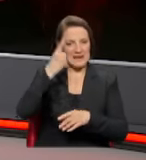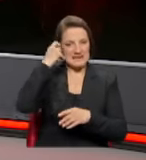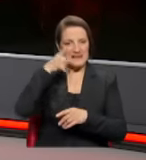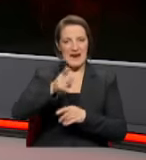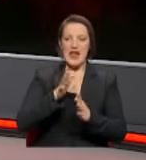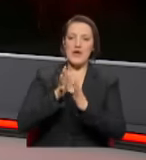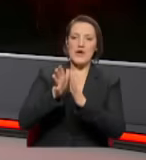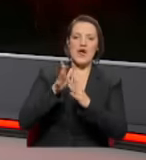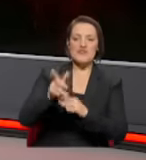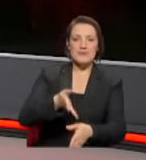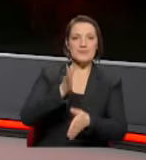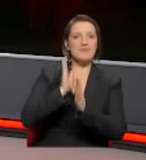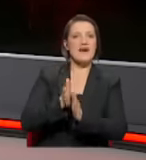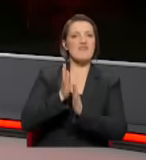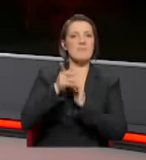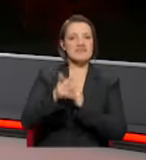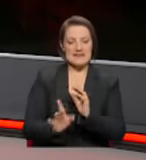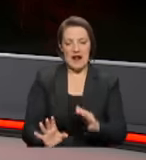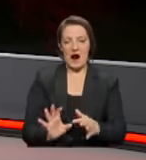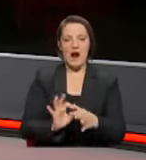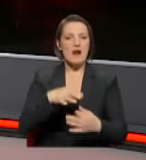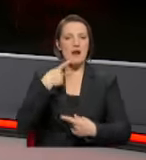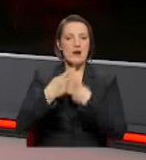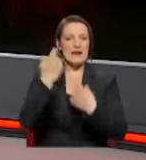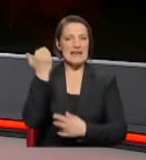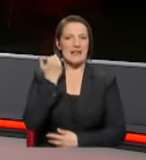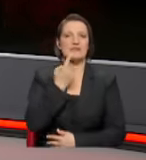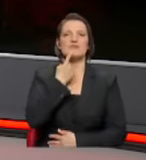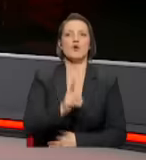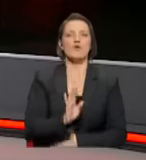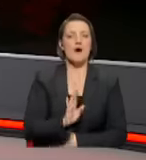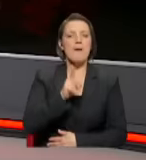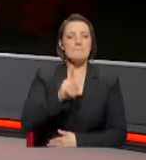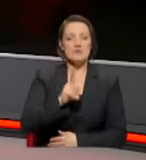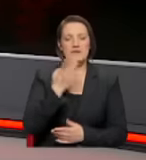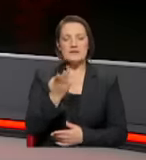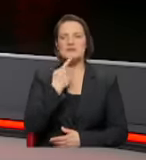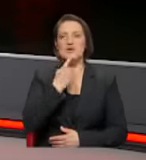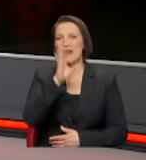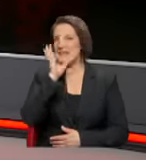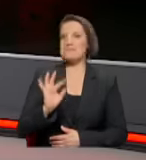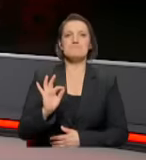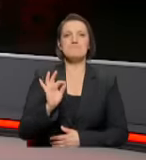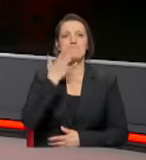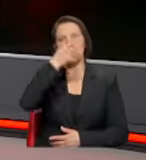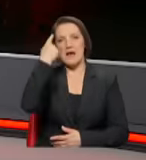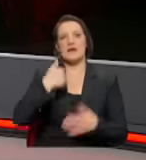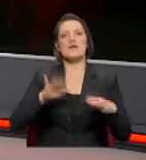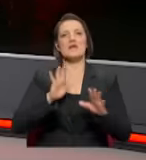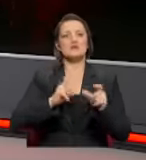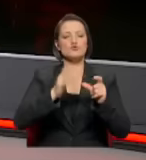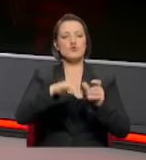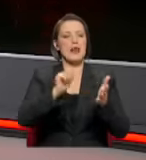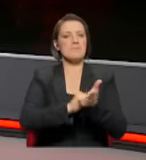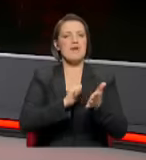İsrail'e ihracatının devam ettiğine dair iddialar yalandır deniyor. Bu iddiada bulunanlar kimler belli değil.